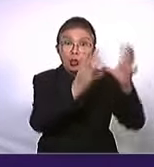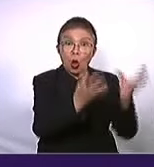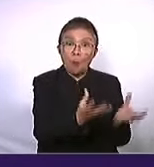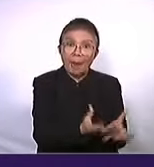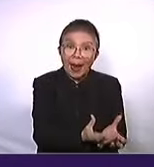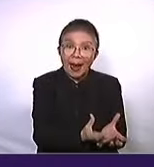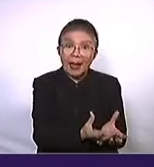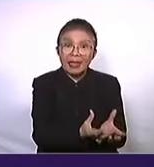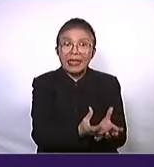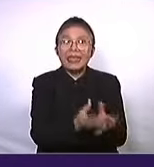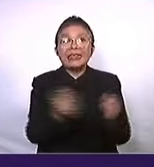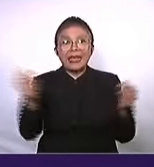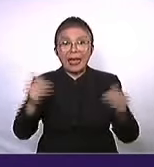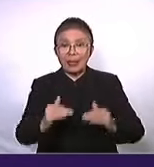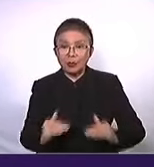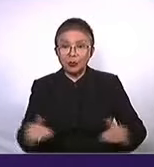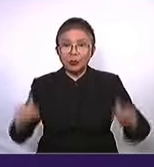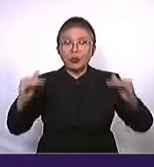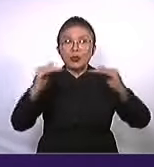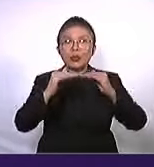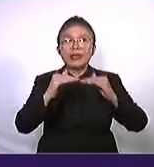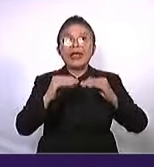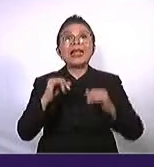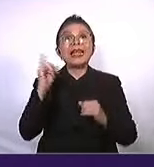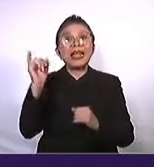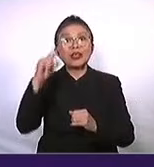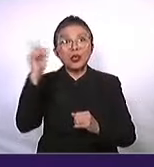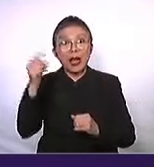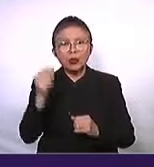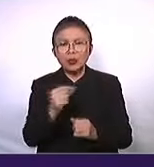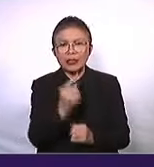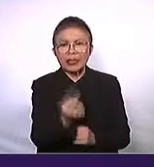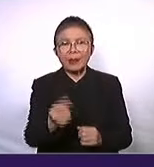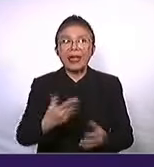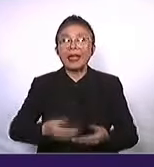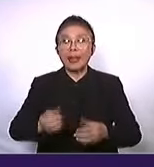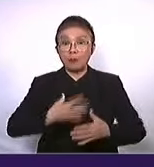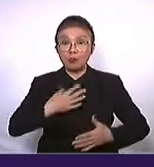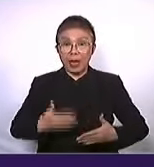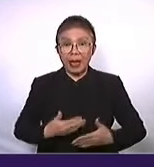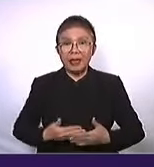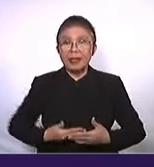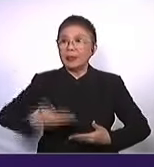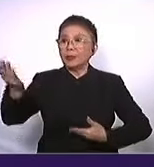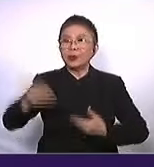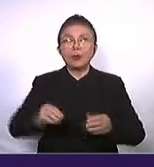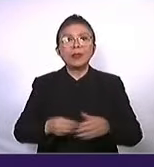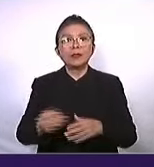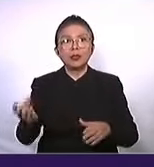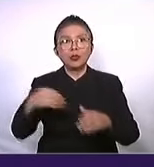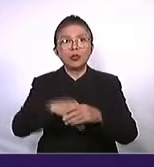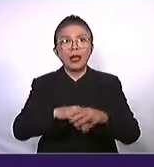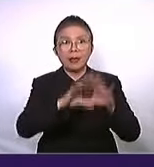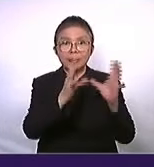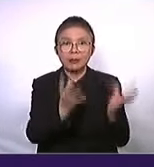Sehingga memenuhi standar-standar internasional untuk setiap apa yang kita punyai mau dimasukkan ke dunia